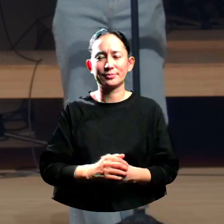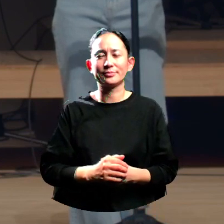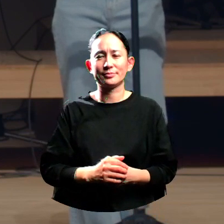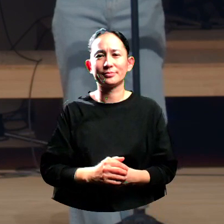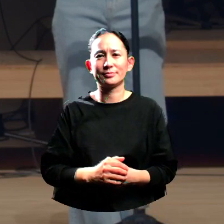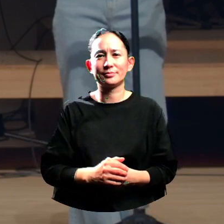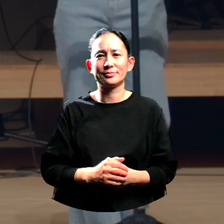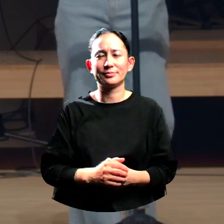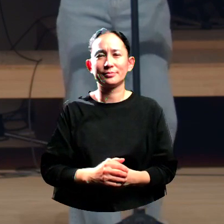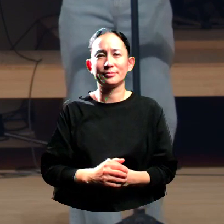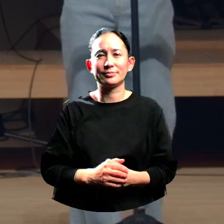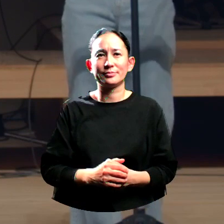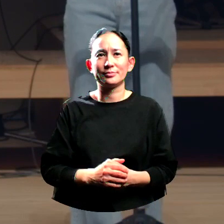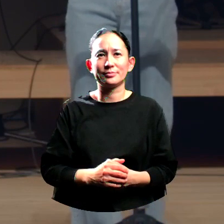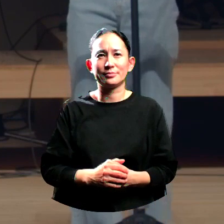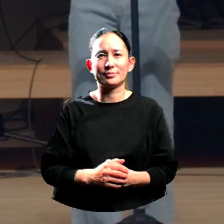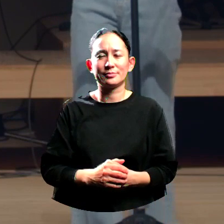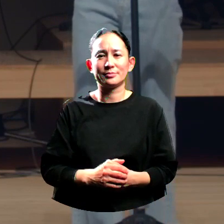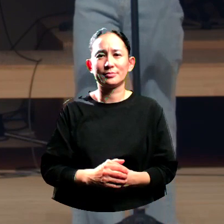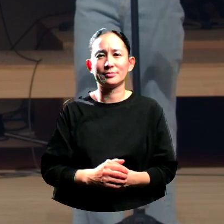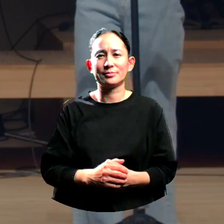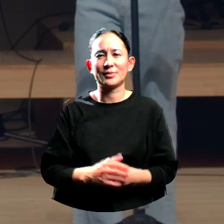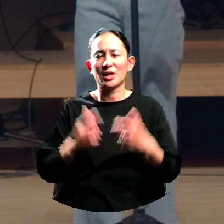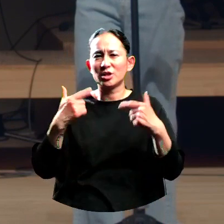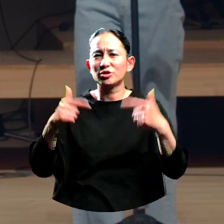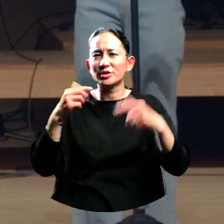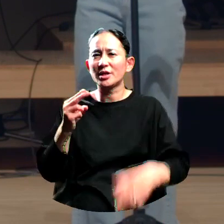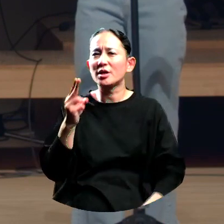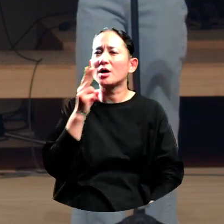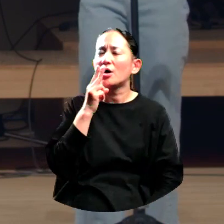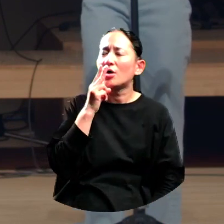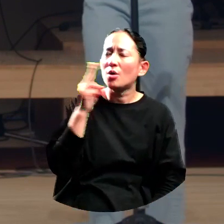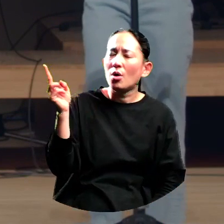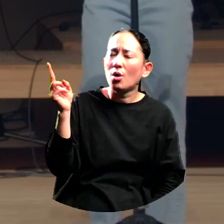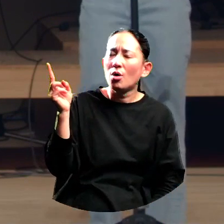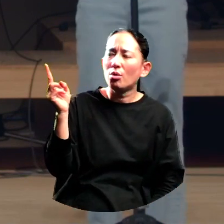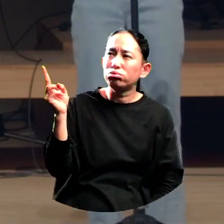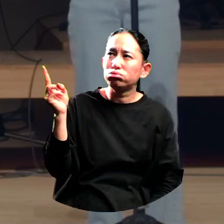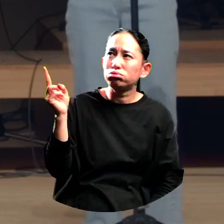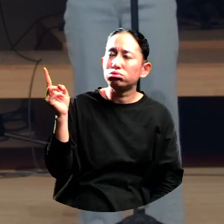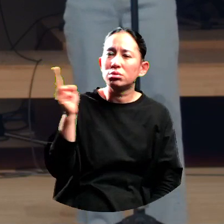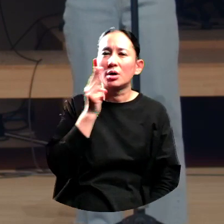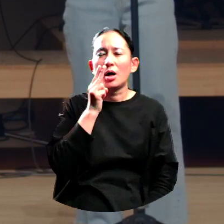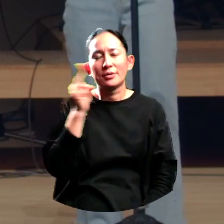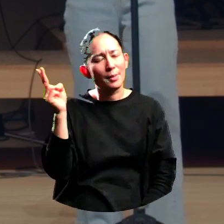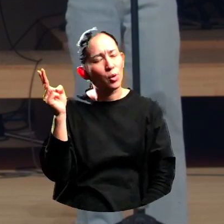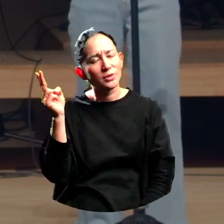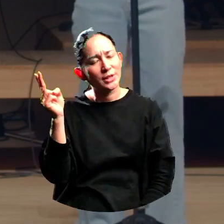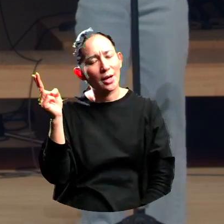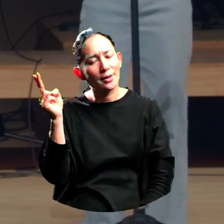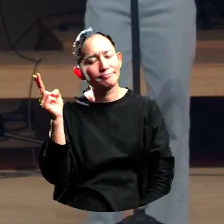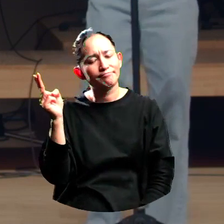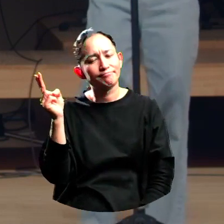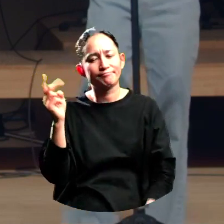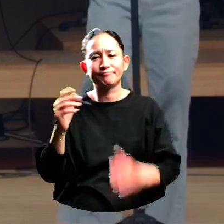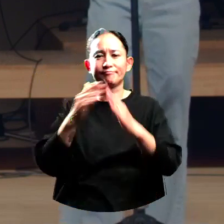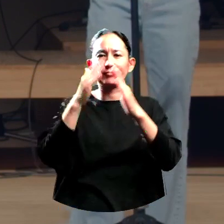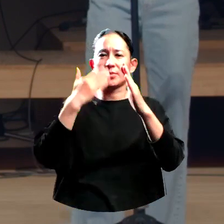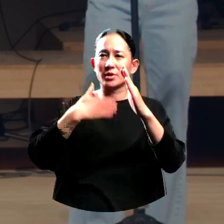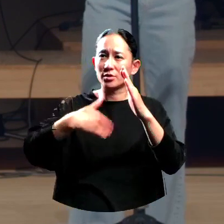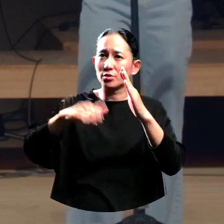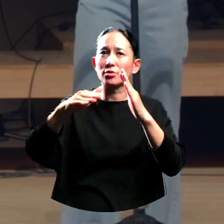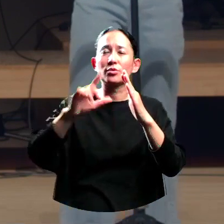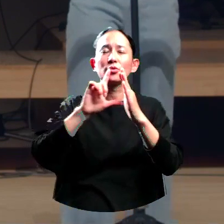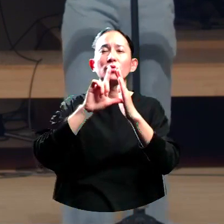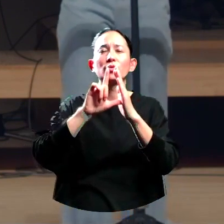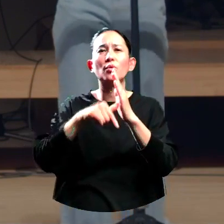excessive amount of caffeine and alcohol. 常にタバコを口に加えながら。 And he was always smoking. 外出するときは歩かずに